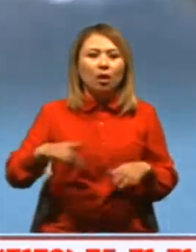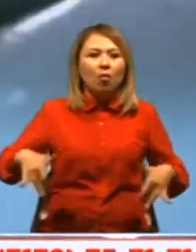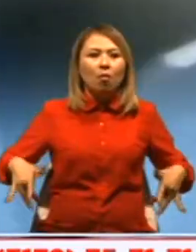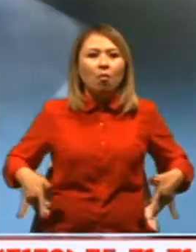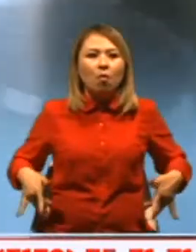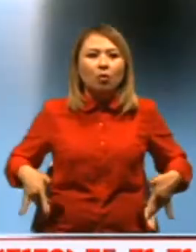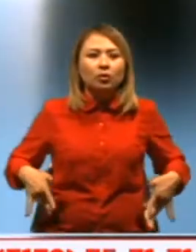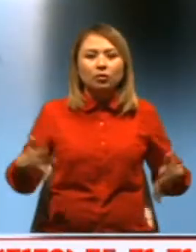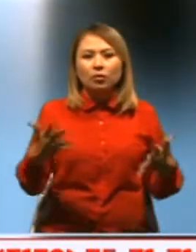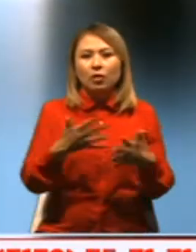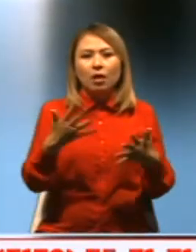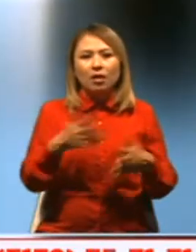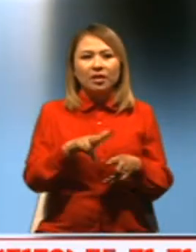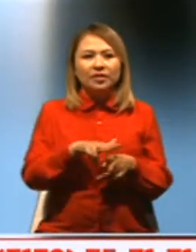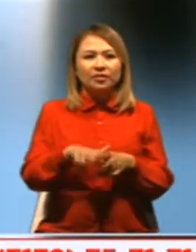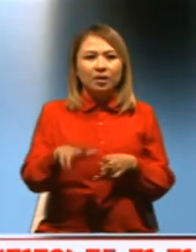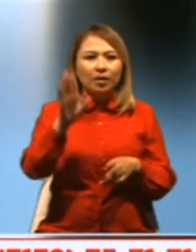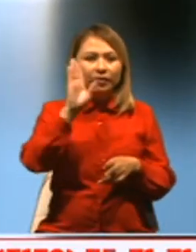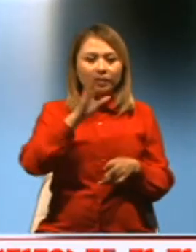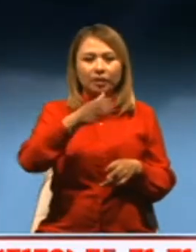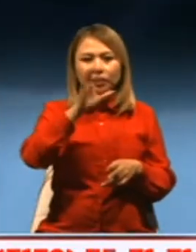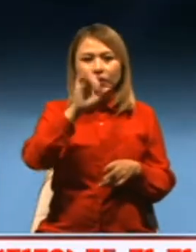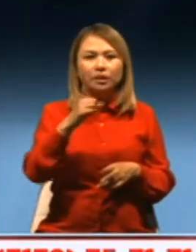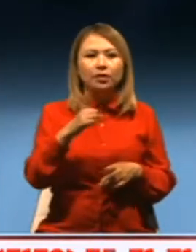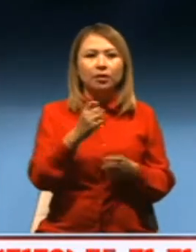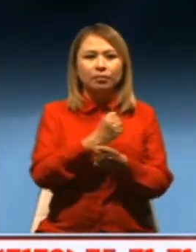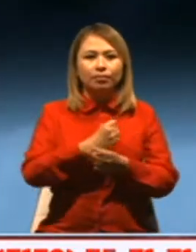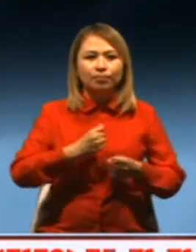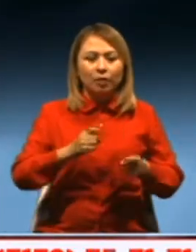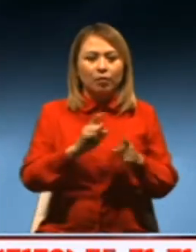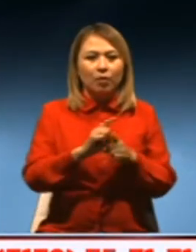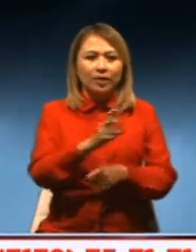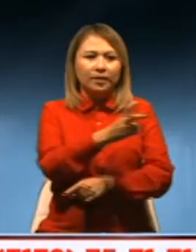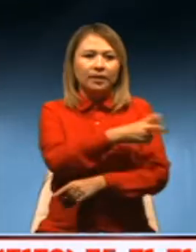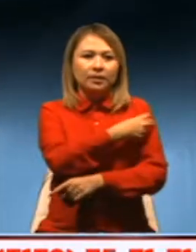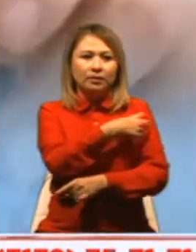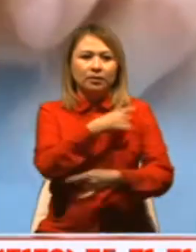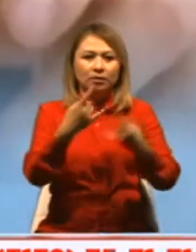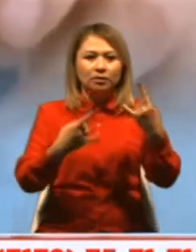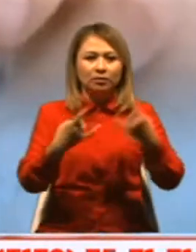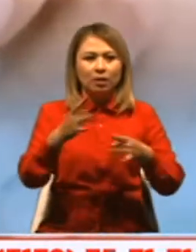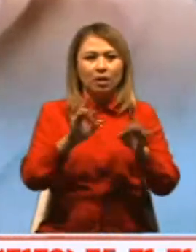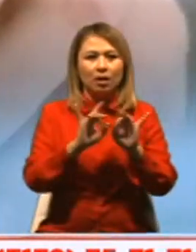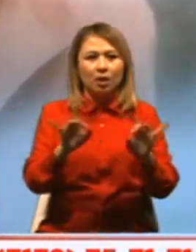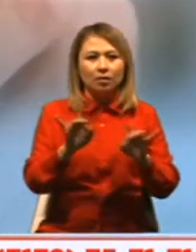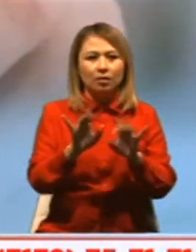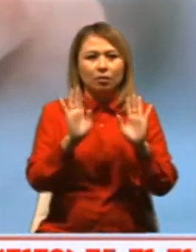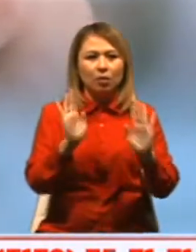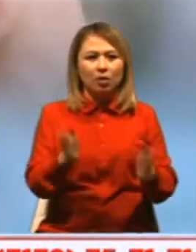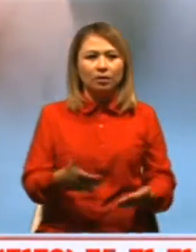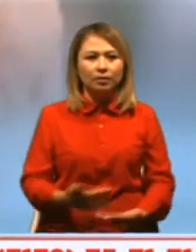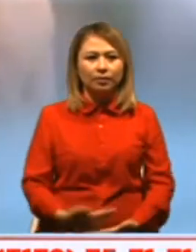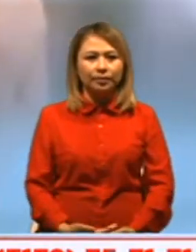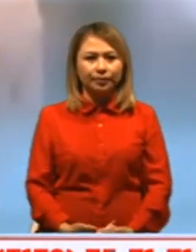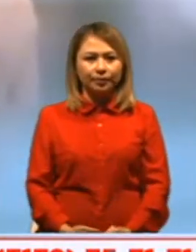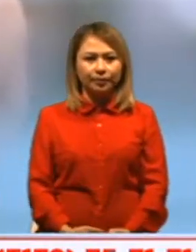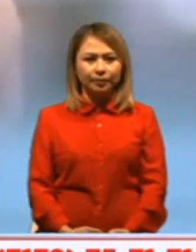жұмысына қалай әсер етеді? Адам су ішкенде неге ісінеді? Студиядағы теледәрігерлеріміз айтады.